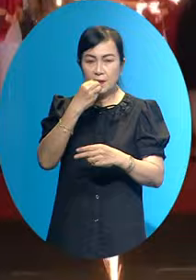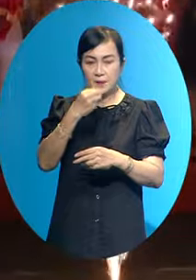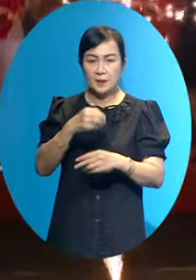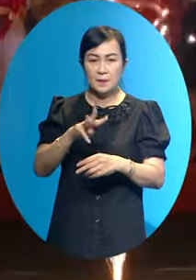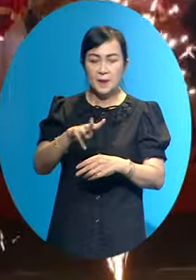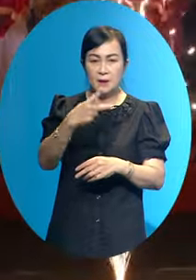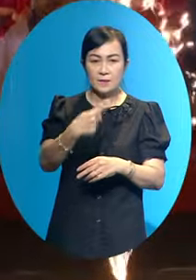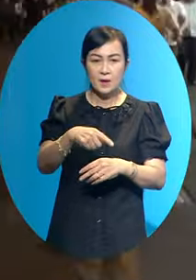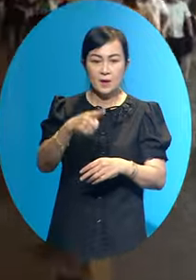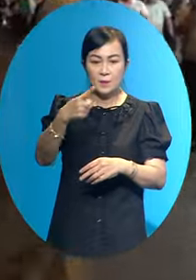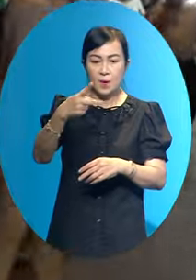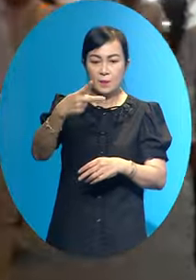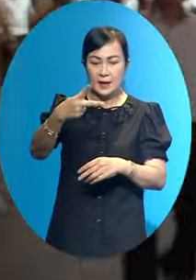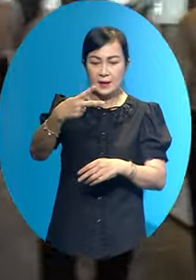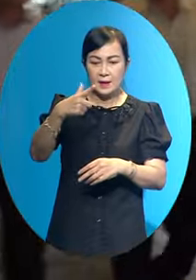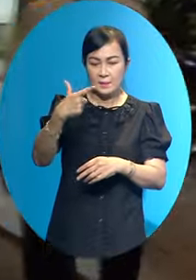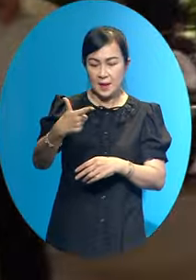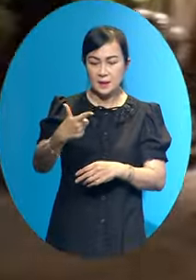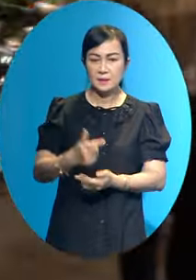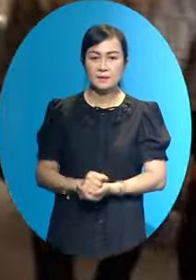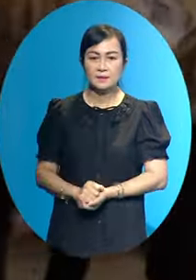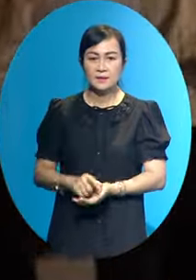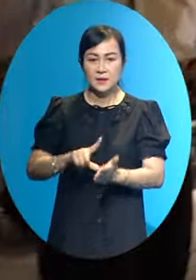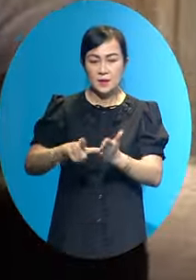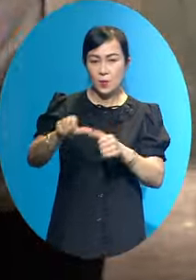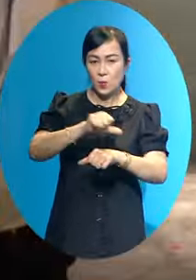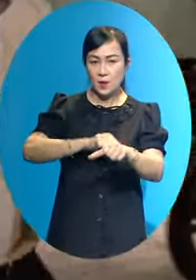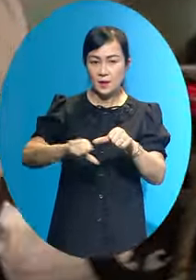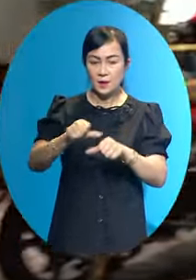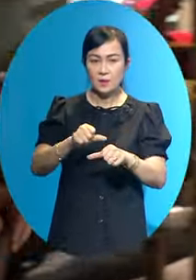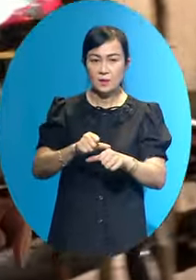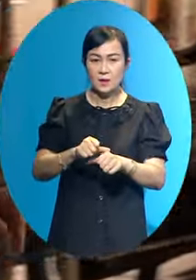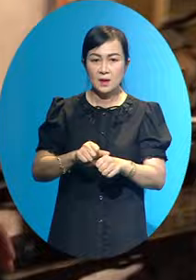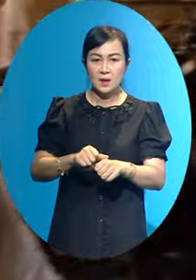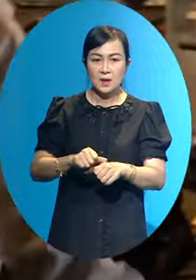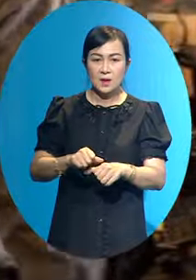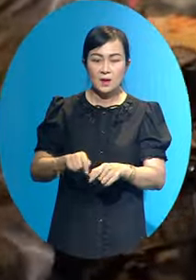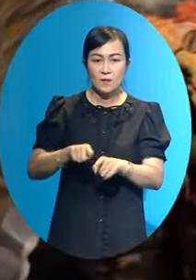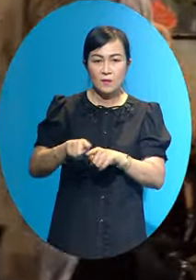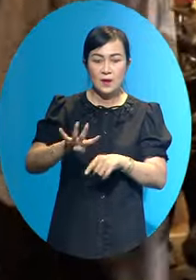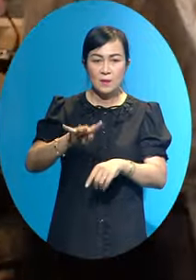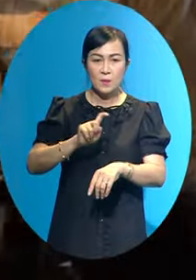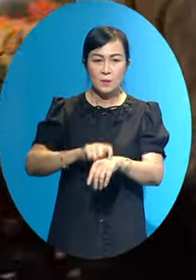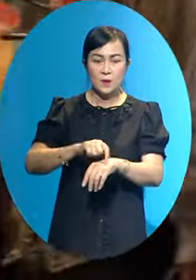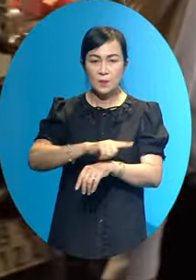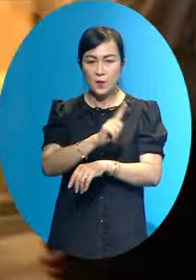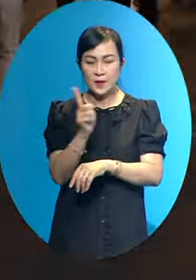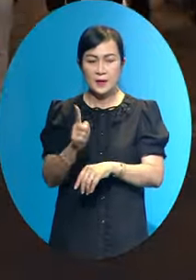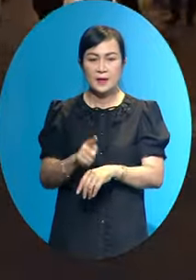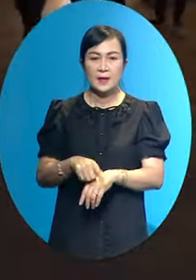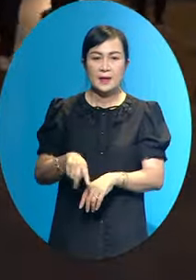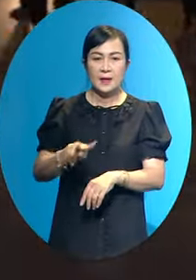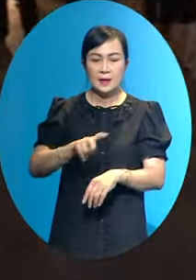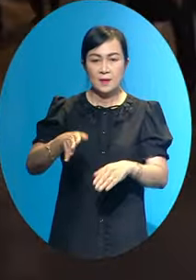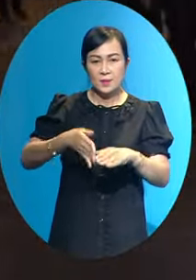3 phường 1, 2 và 7 của quận. Thời gian hoạt động của khu phố không quá 24 giờ mỗi ngày. Hiện ở đây có hơn 200